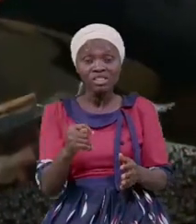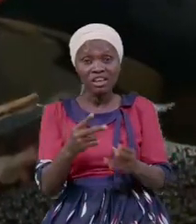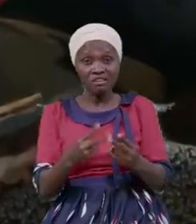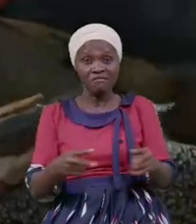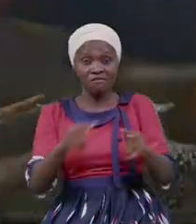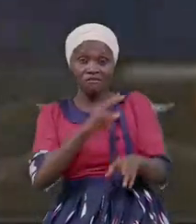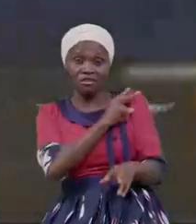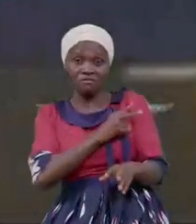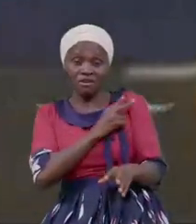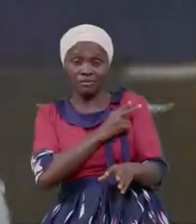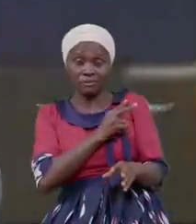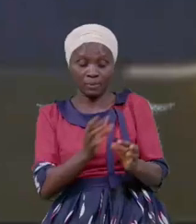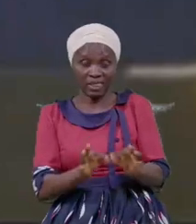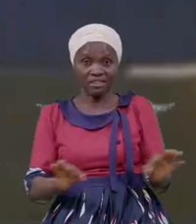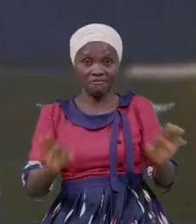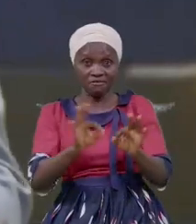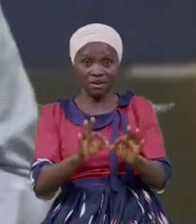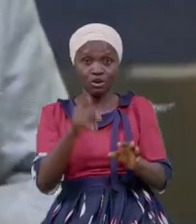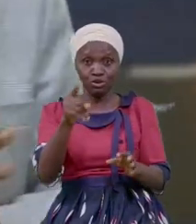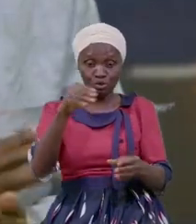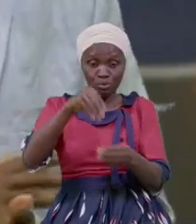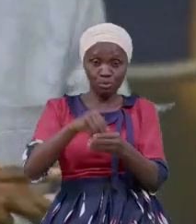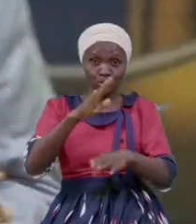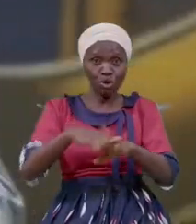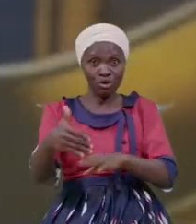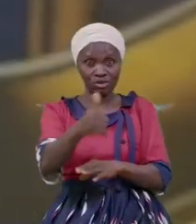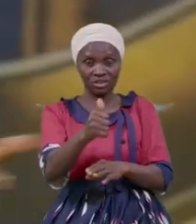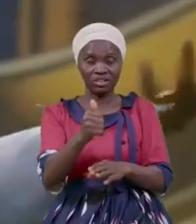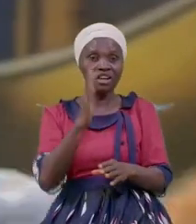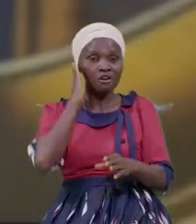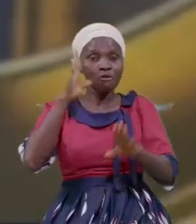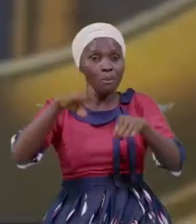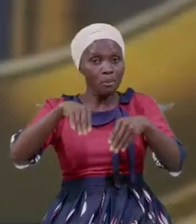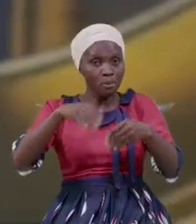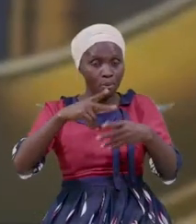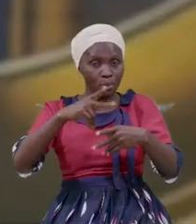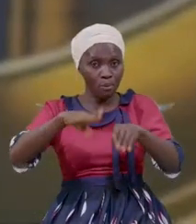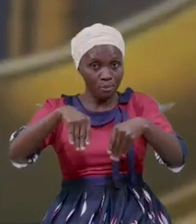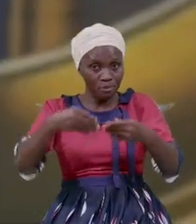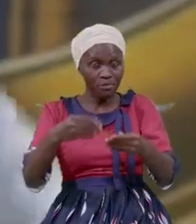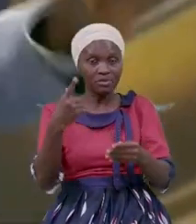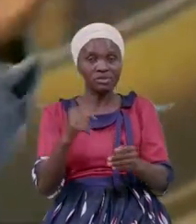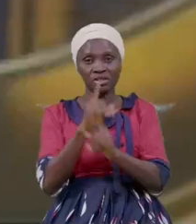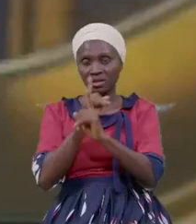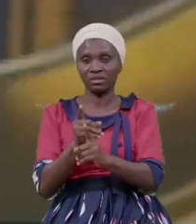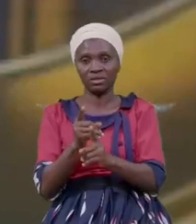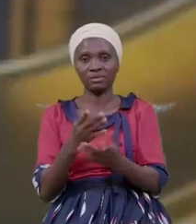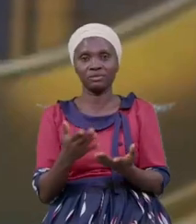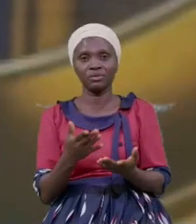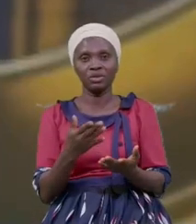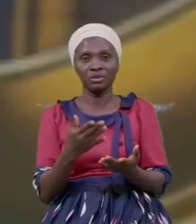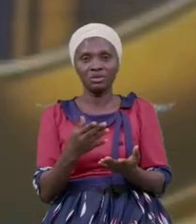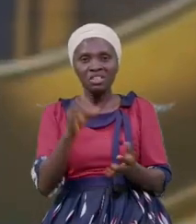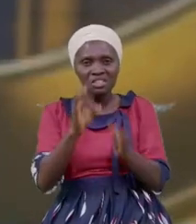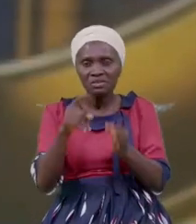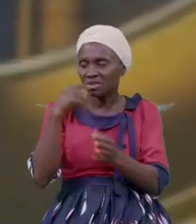exposes va se manifester dans ta réponse bon je ve en voir l'emploi tout ce que vous